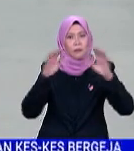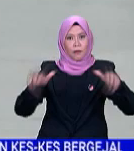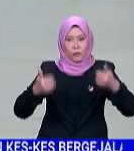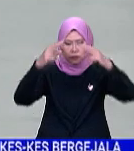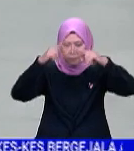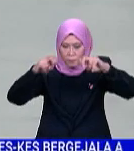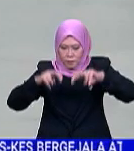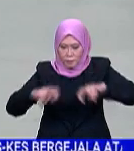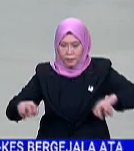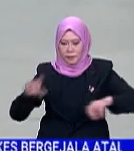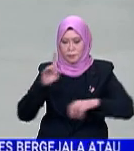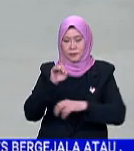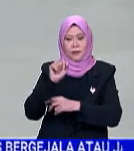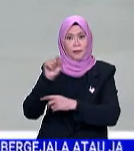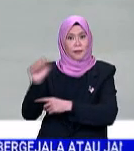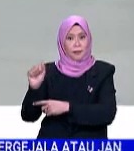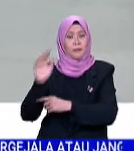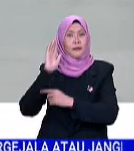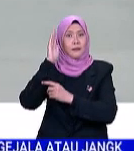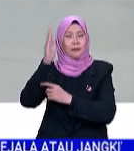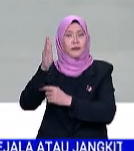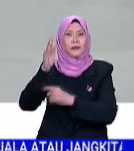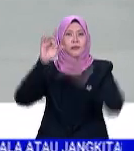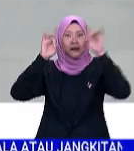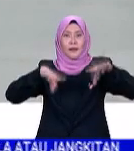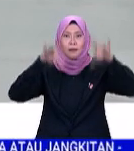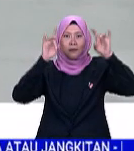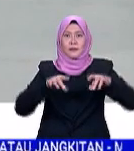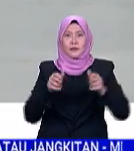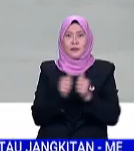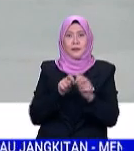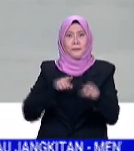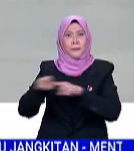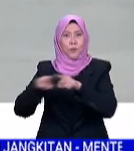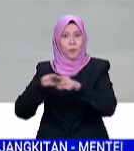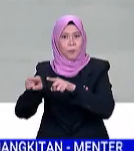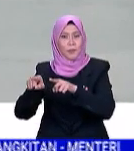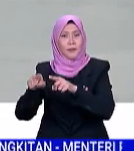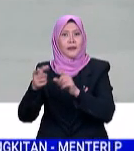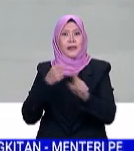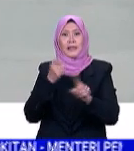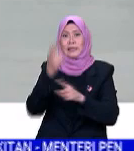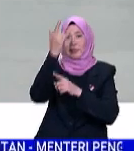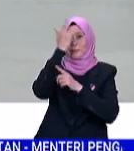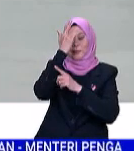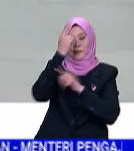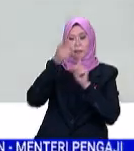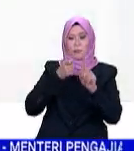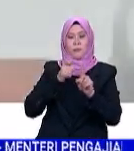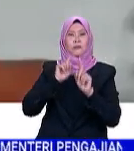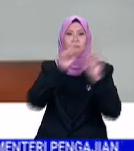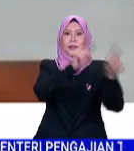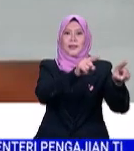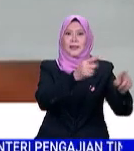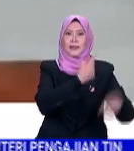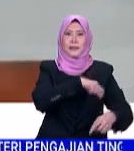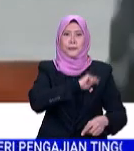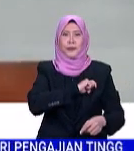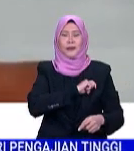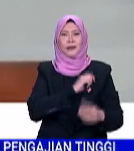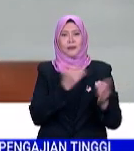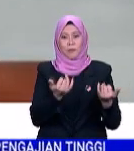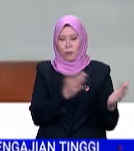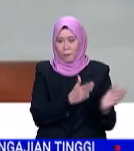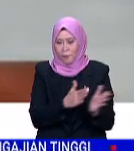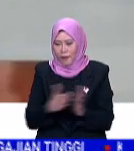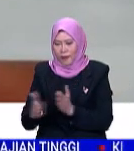menganalisis data dan sebagainya. Lepas tu kita ada buat sesi test bersama pelumba kat sana, and then daripada Germany baru kita akan drive pergi ke Spain. So dia punya planning